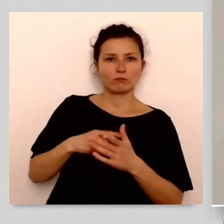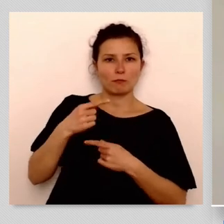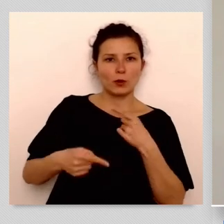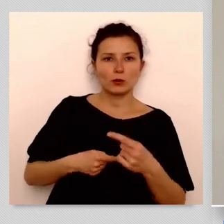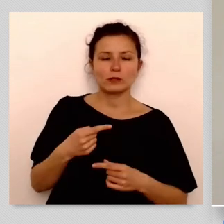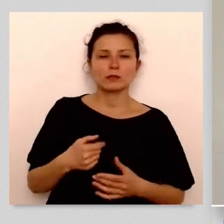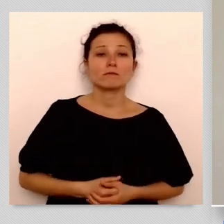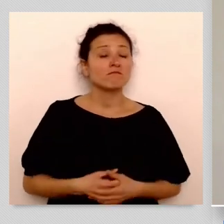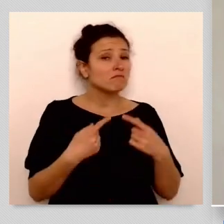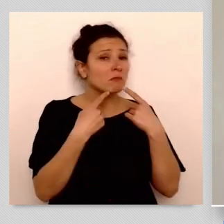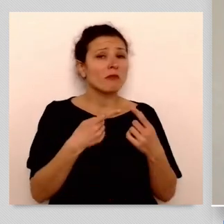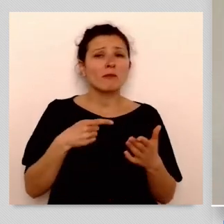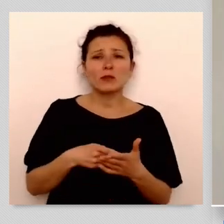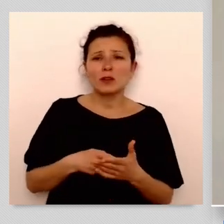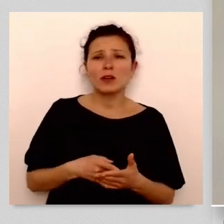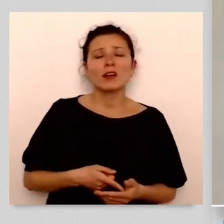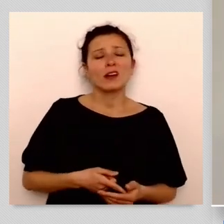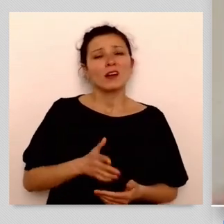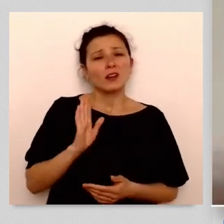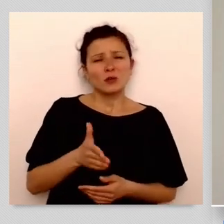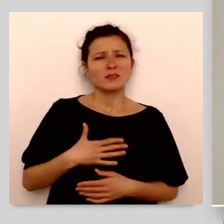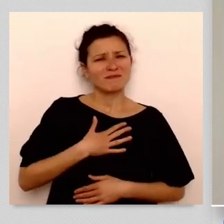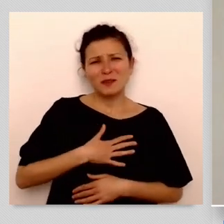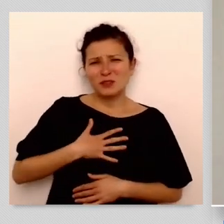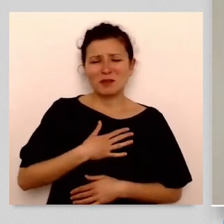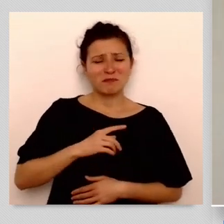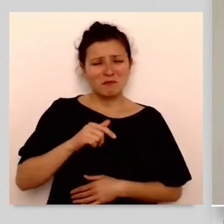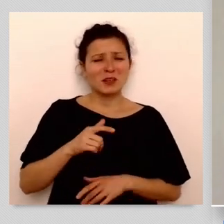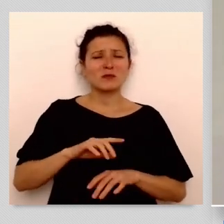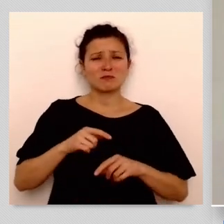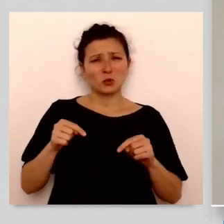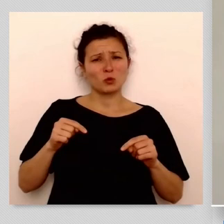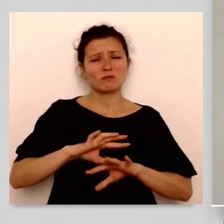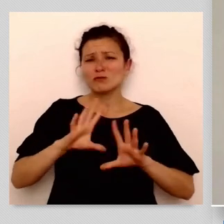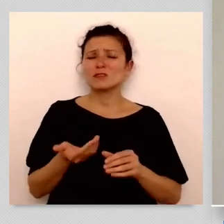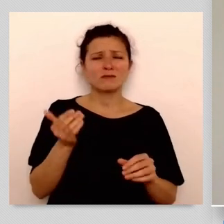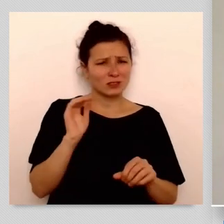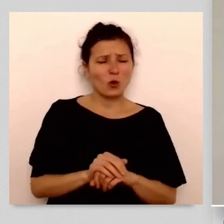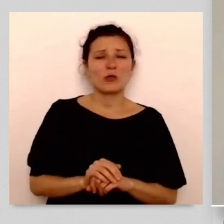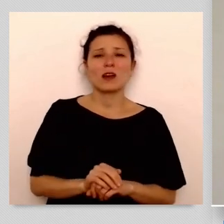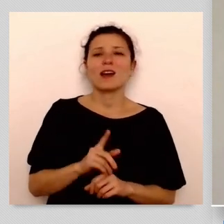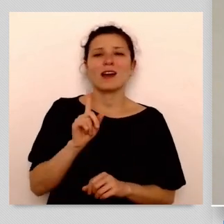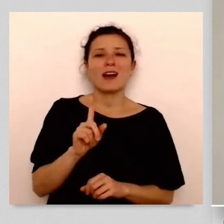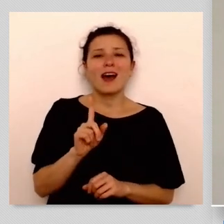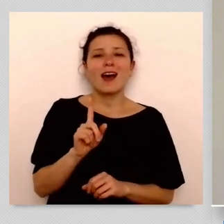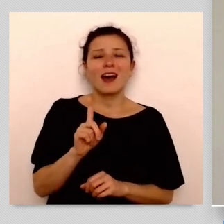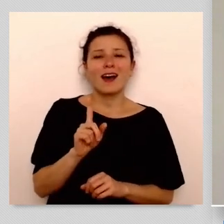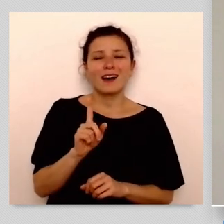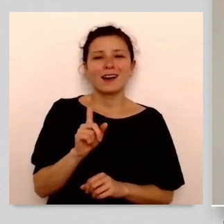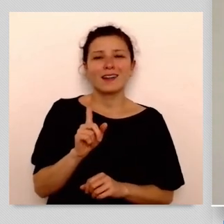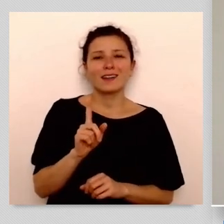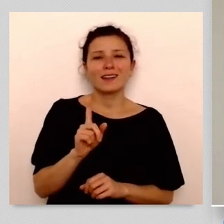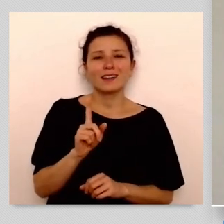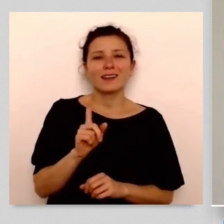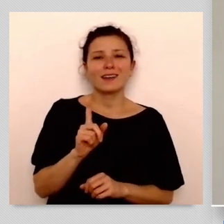tak, to będzie gorzka konstatacja. My się tu wszyscy zgadzamy, ale nieprzypadkowo zapewne zostaliśmy